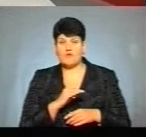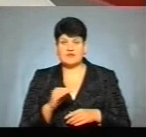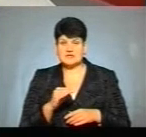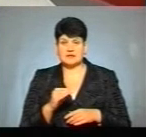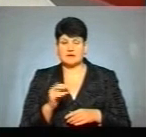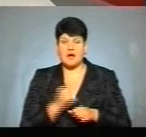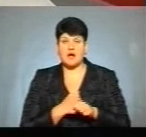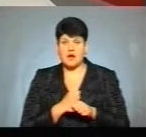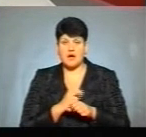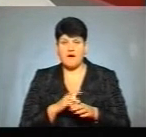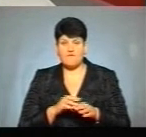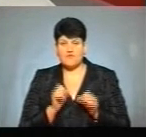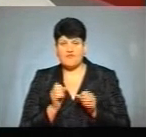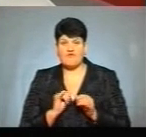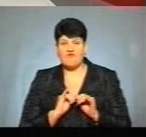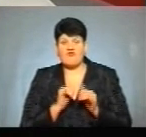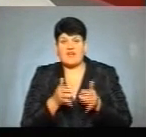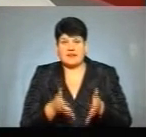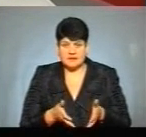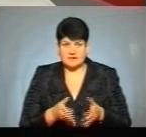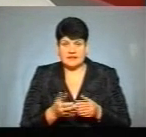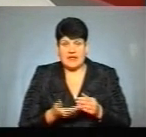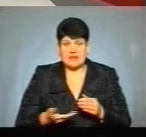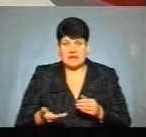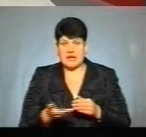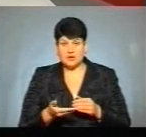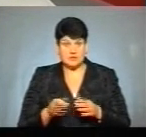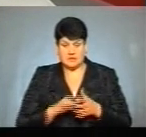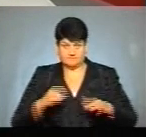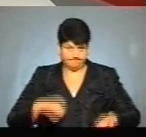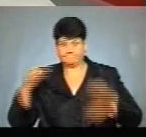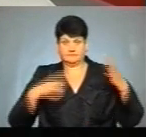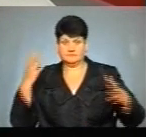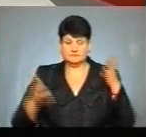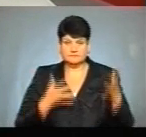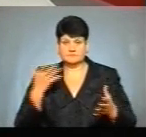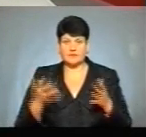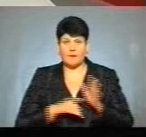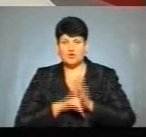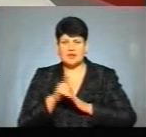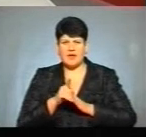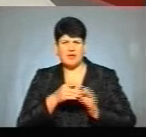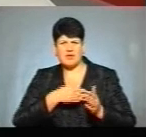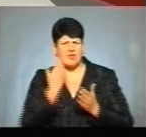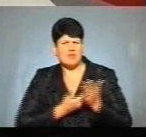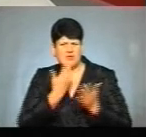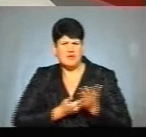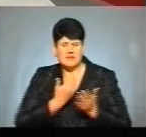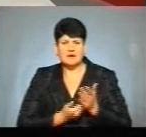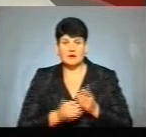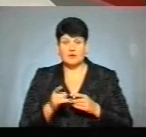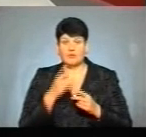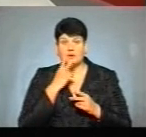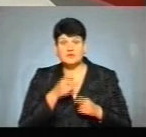каву розлила на тарілочку, і він тут же зривається і починає її вичитувати, і дівчата кажуть, ой, він так